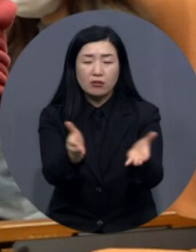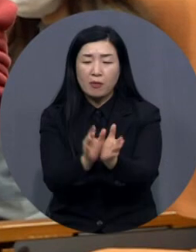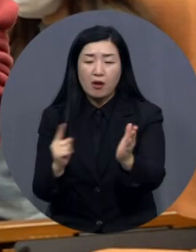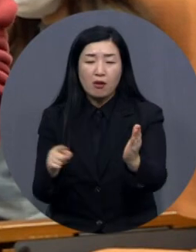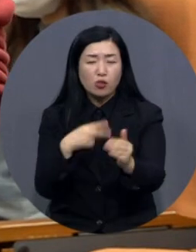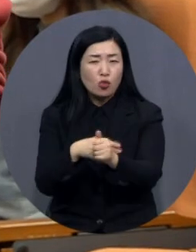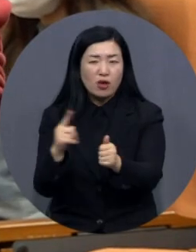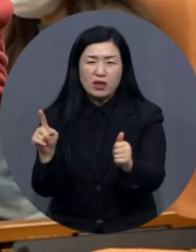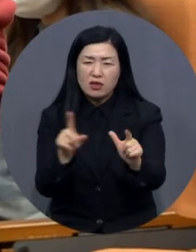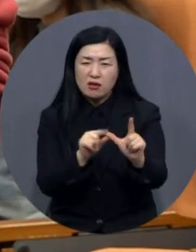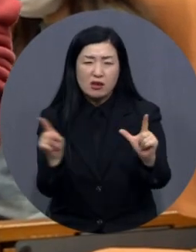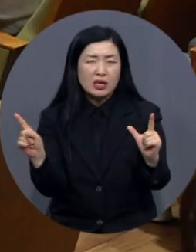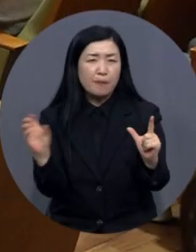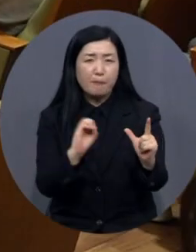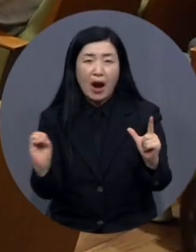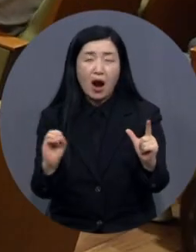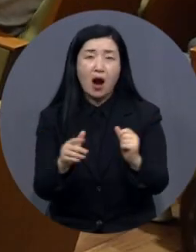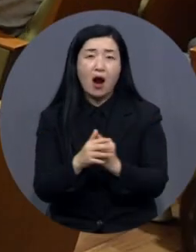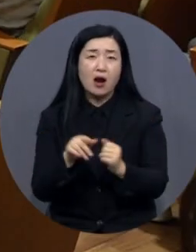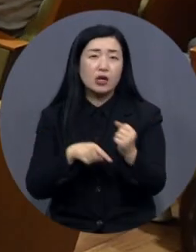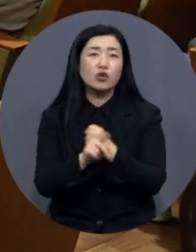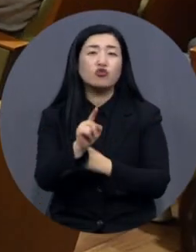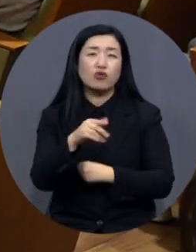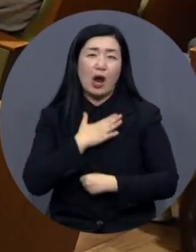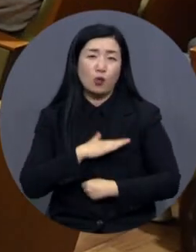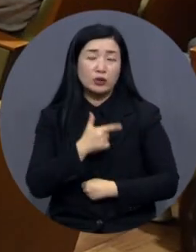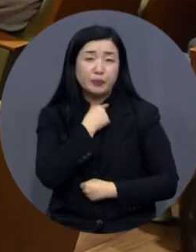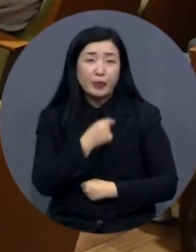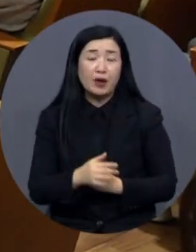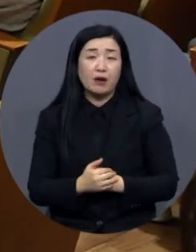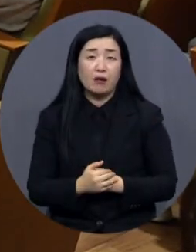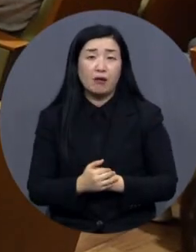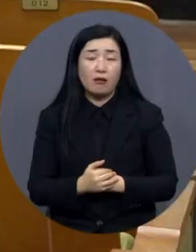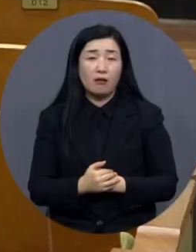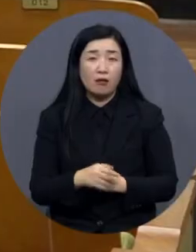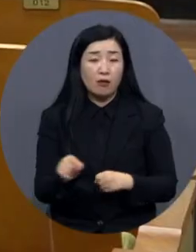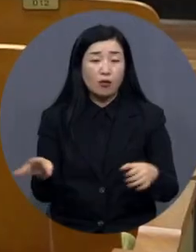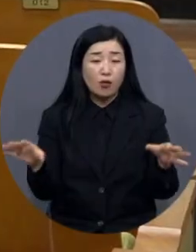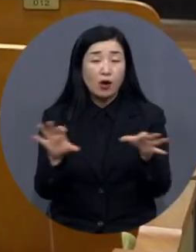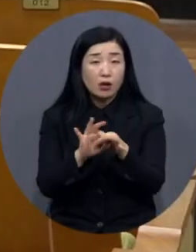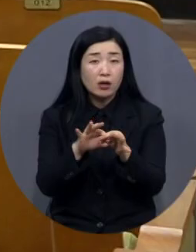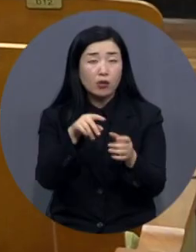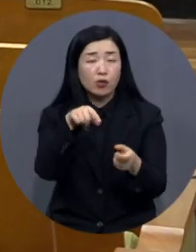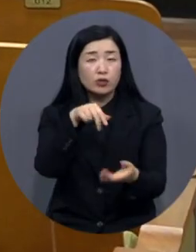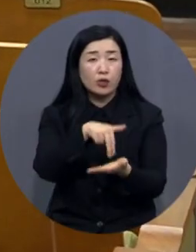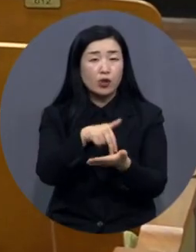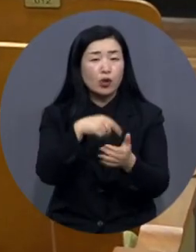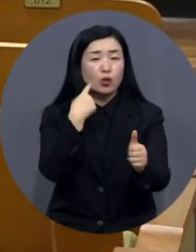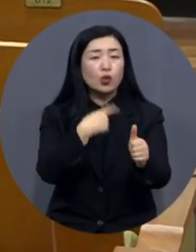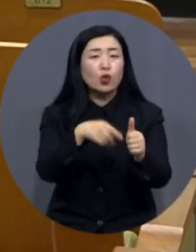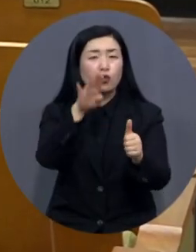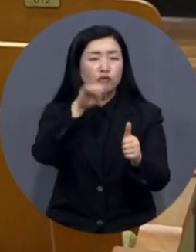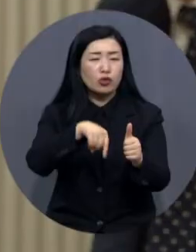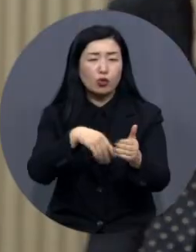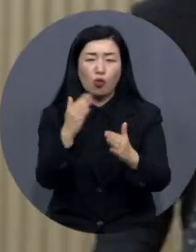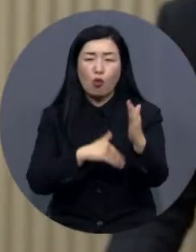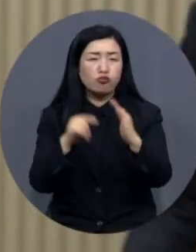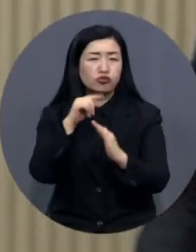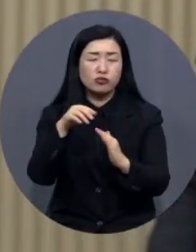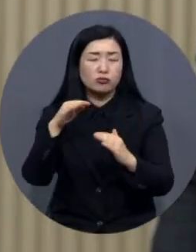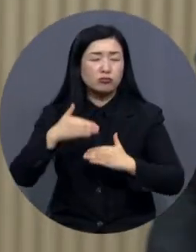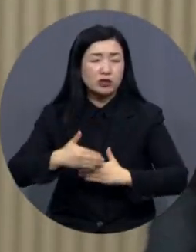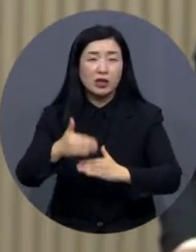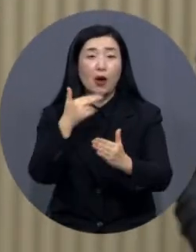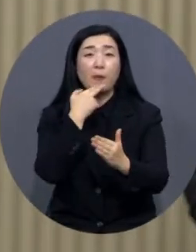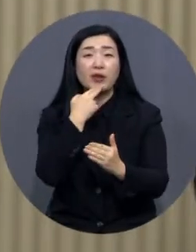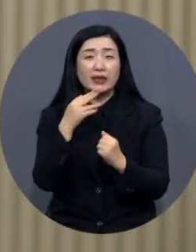않습니다. 그 이유를 알고 싶습니다. 김광수 교육감은 유보통합과 관련해 아직 교육부에서 공문으로 시행한 것이 없다며